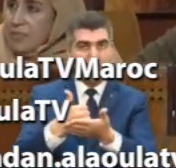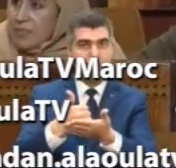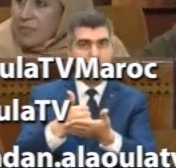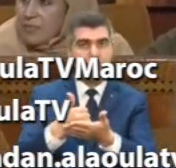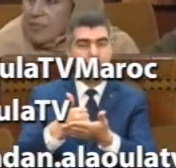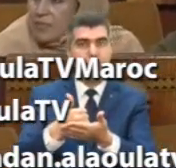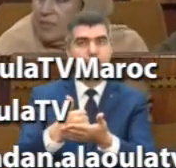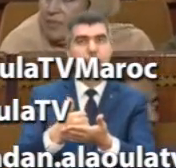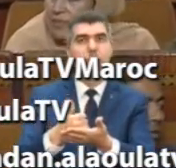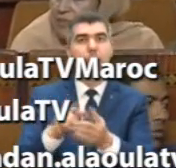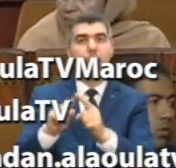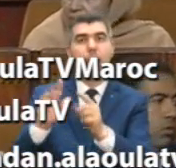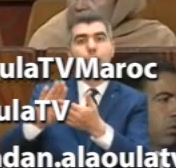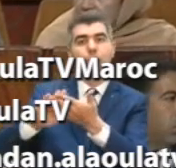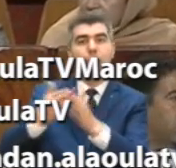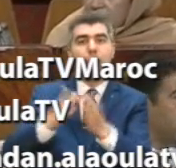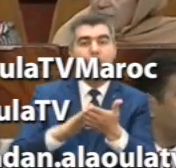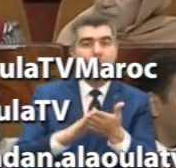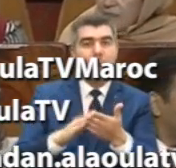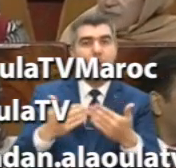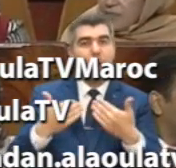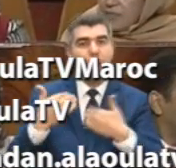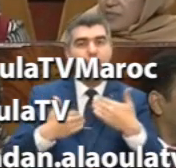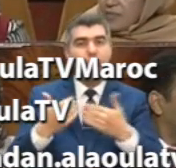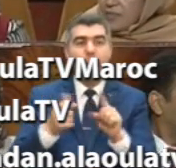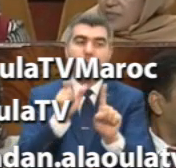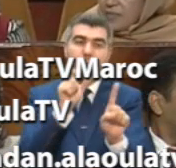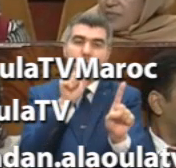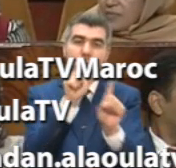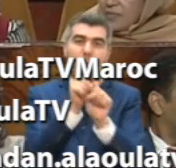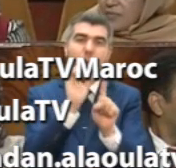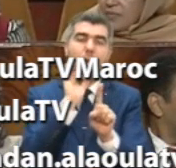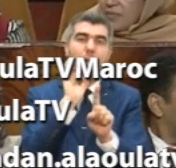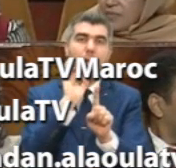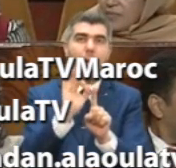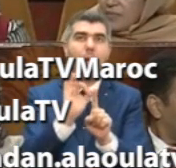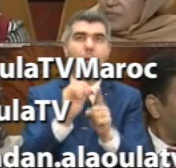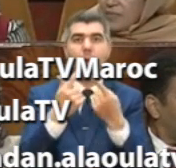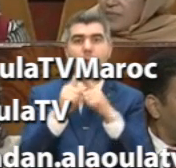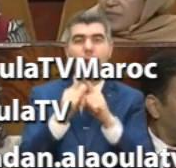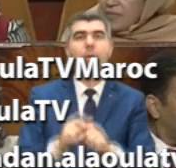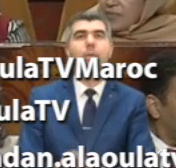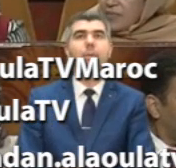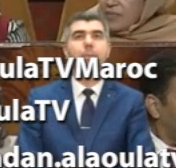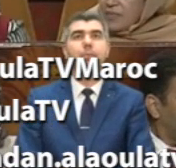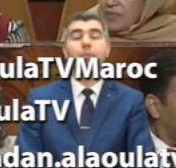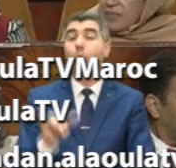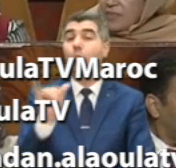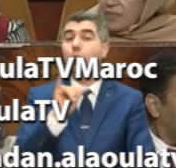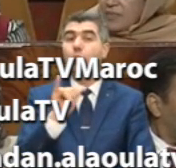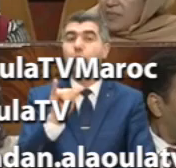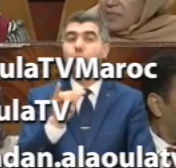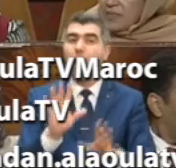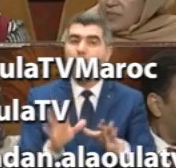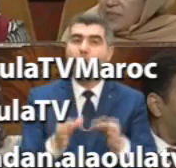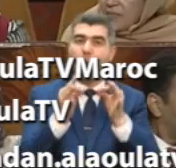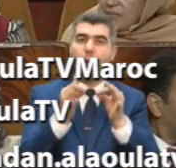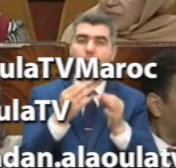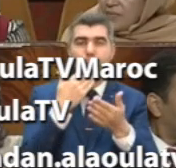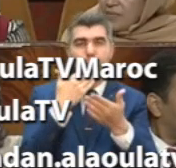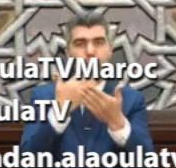المجتمع المدني، ومن خلال الدعم المباشر ديال ذوي الإعاقة العميقة. أشنو درتيو في هذا الشيء كامل؟